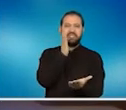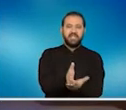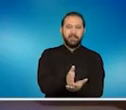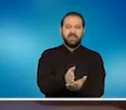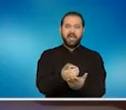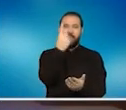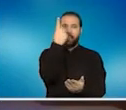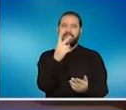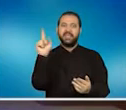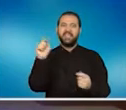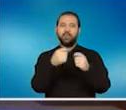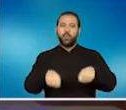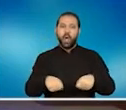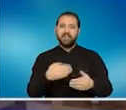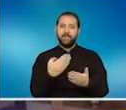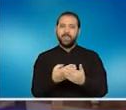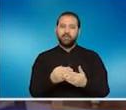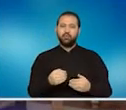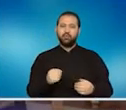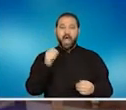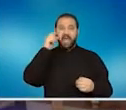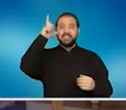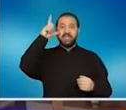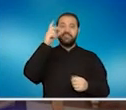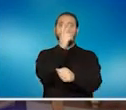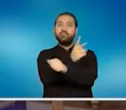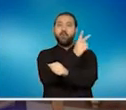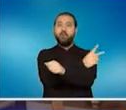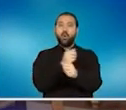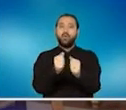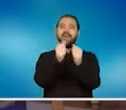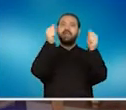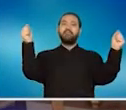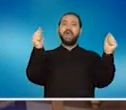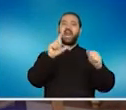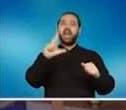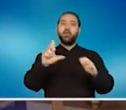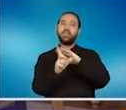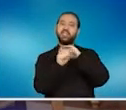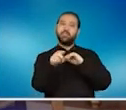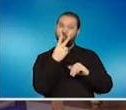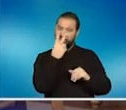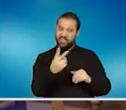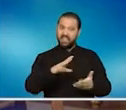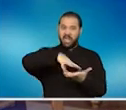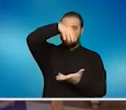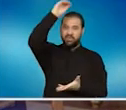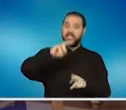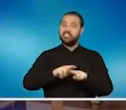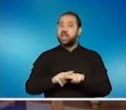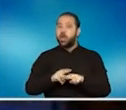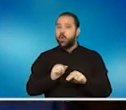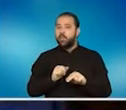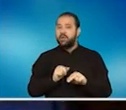spre emanciparea poporului, eliberarea lui din punct de vedere spiritual,